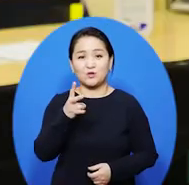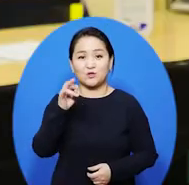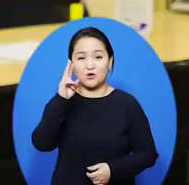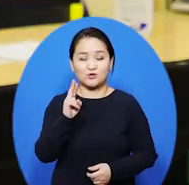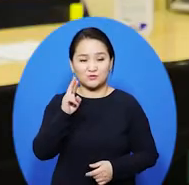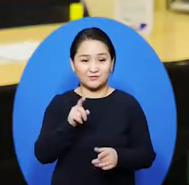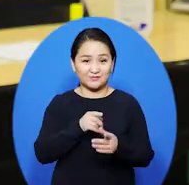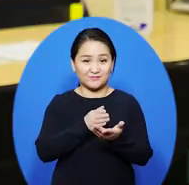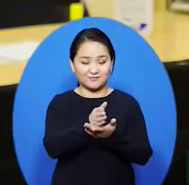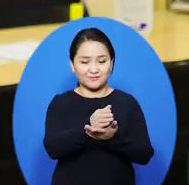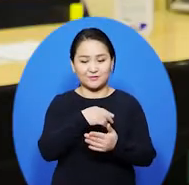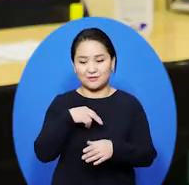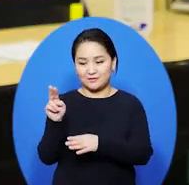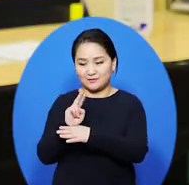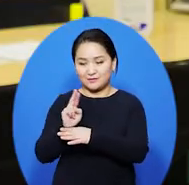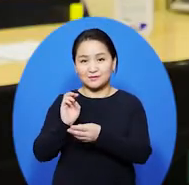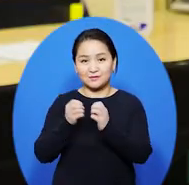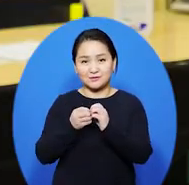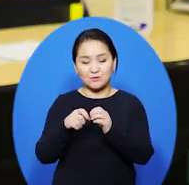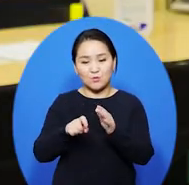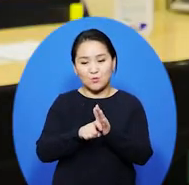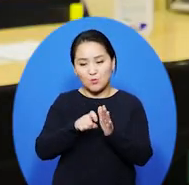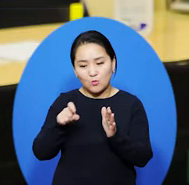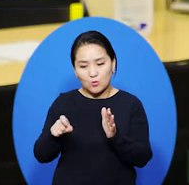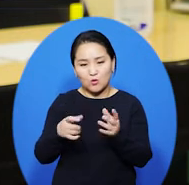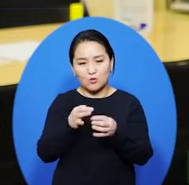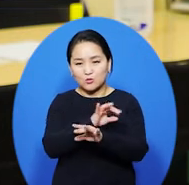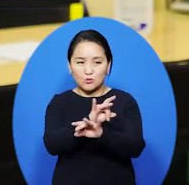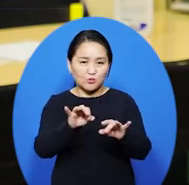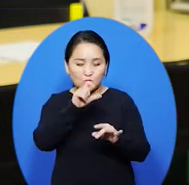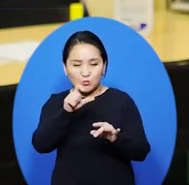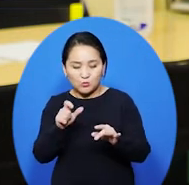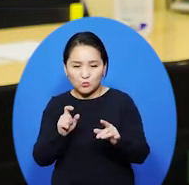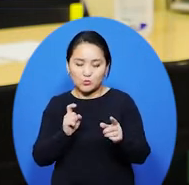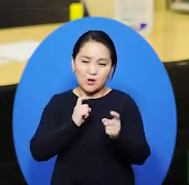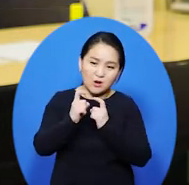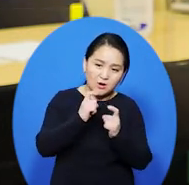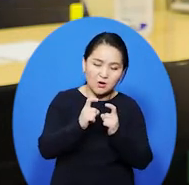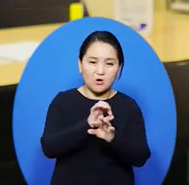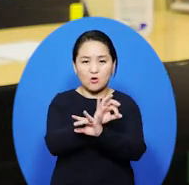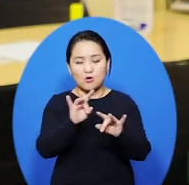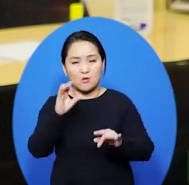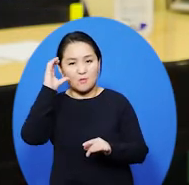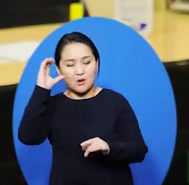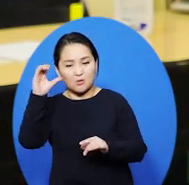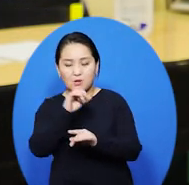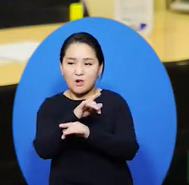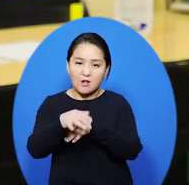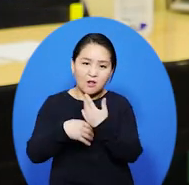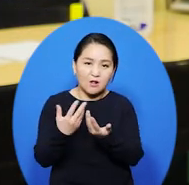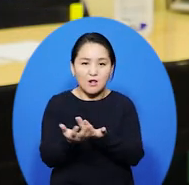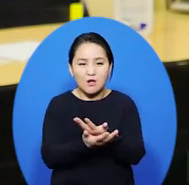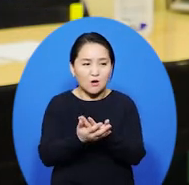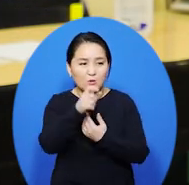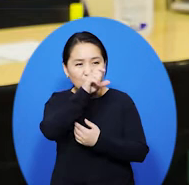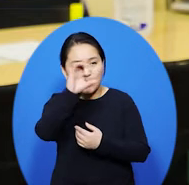Хүний нөөцийн чиглэлээр дадлагжих хугацаанд бол би маш олон хүмүүстэй харилцаж, маш олон байгууллагуудтай харилцсан байгаа. Тэгээд байгууллагуудын